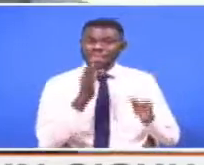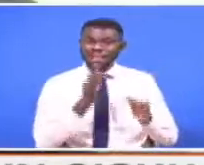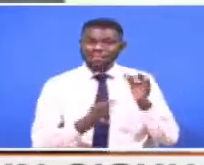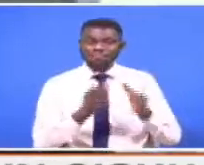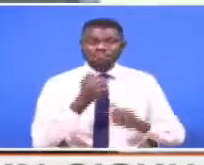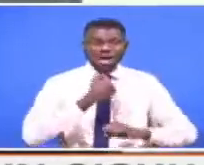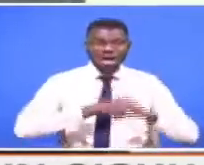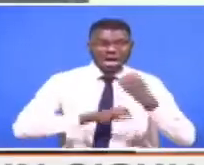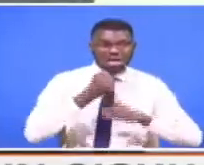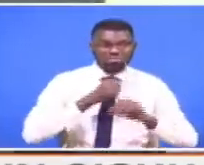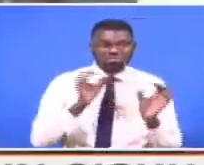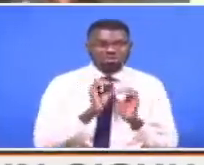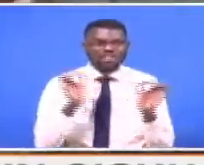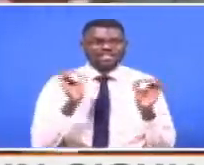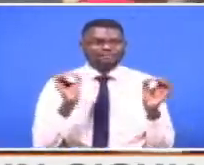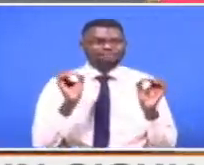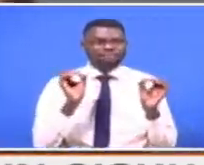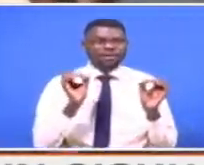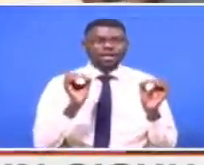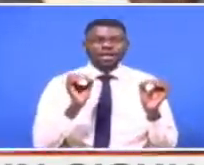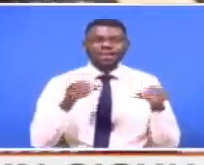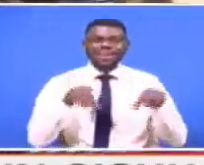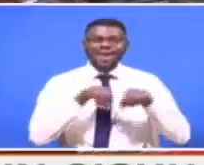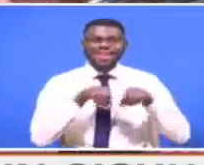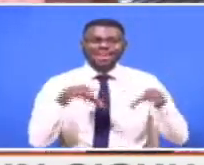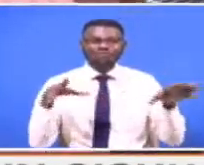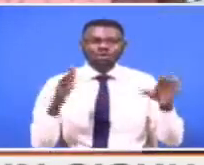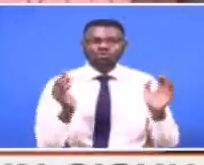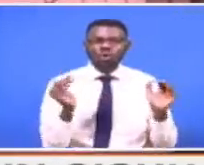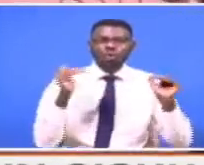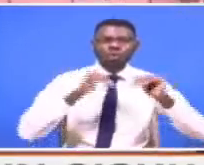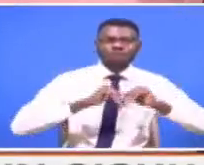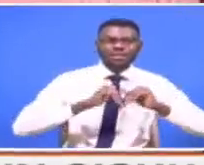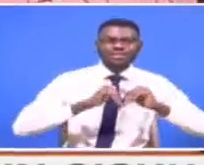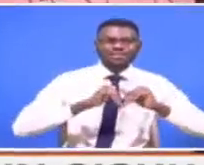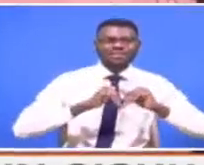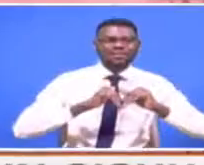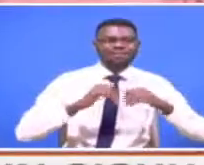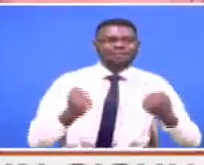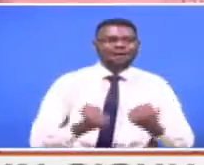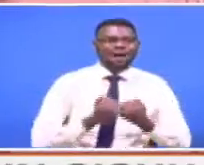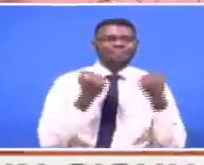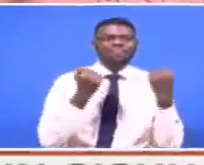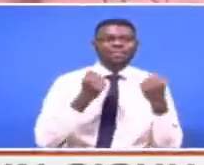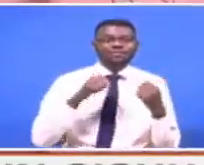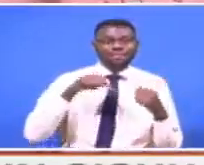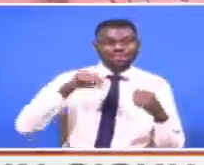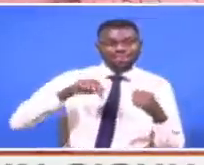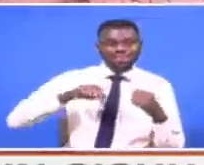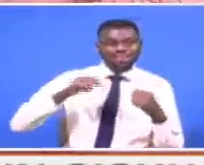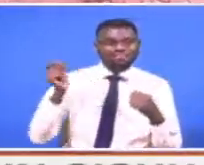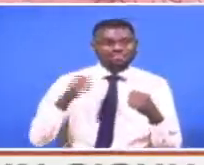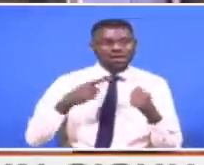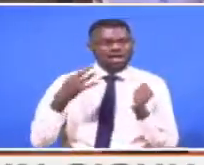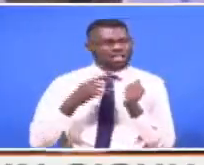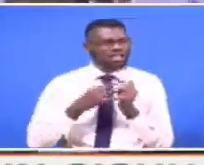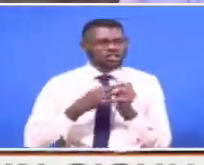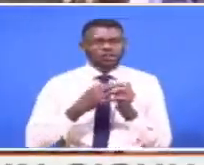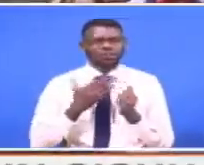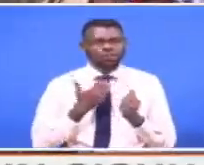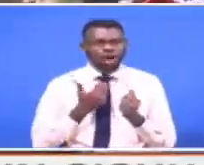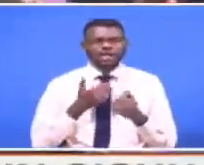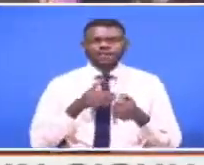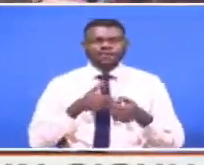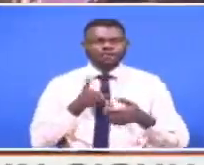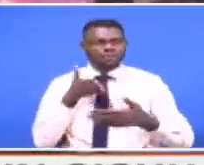husika, basi atalile kongamano la ugatuzi ambalo linatarajiwa kufanyika hasa mnamo Agosti, basi huenda halitafanyika. Paid